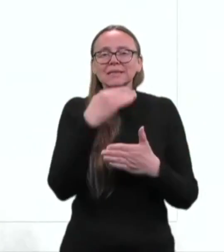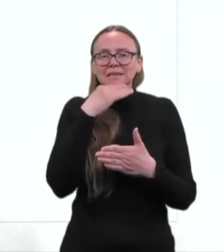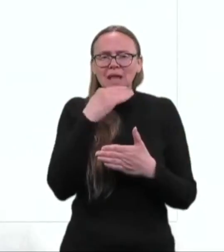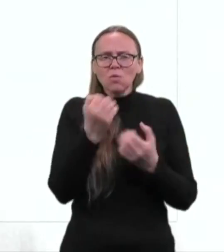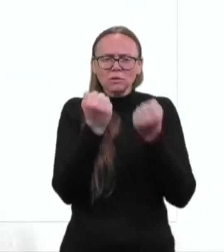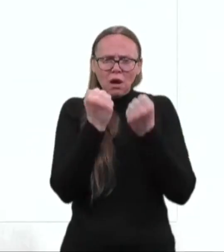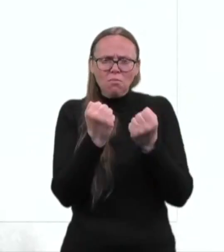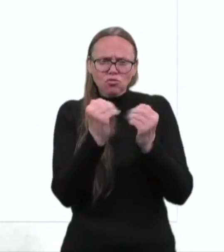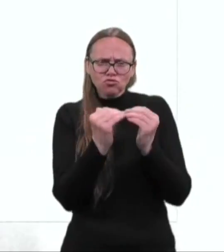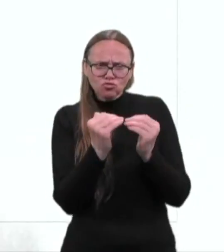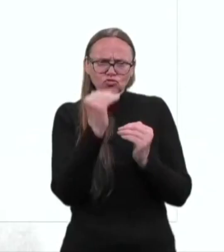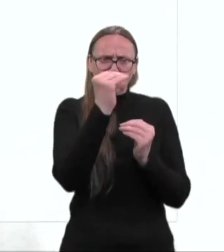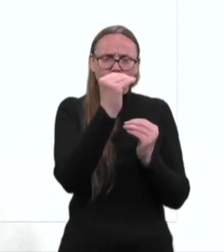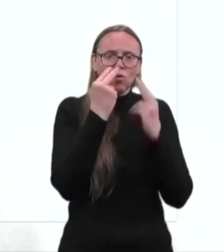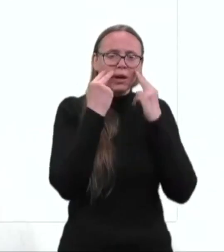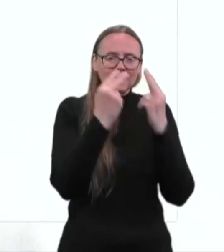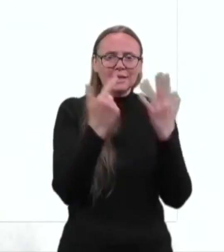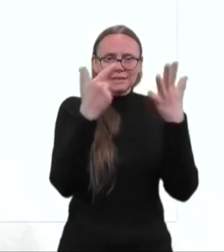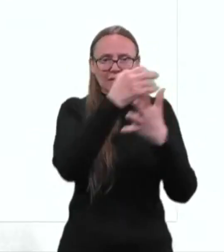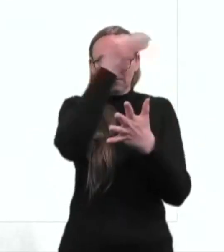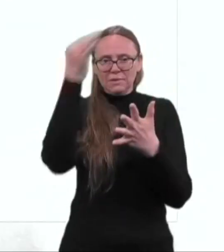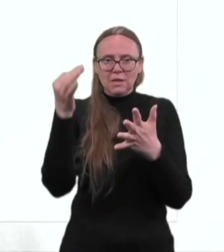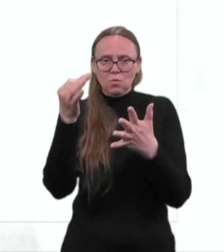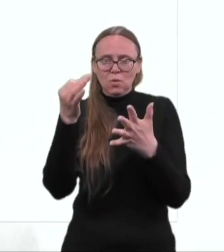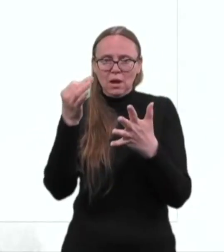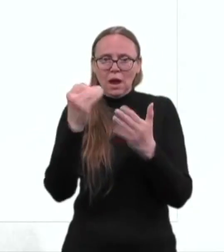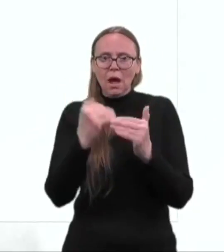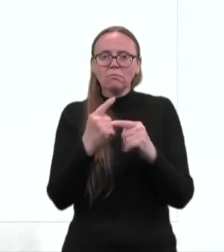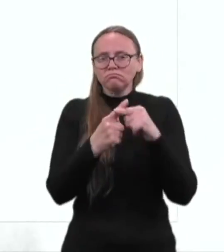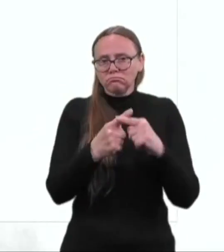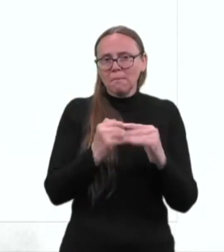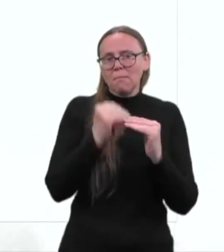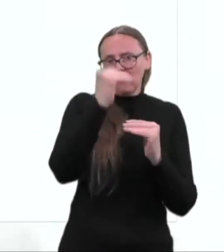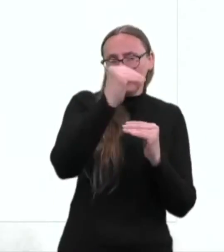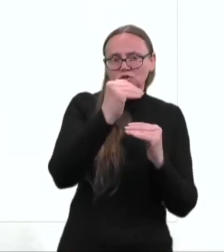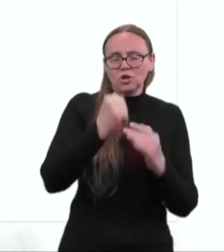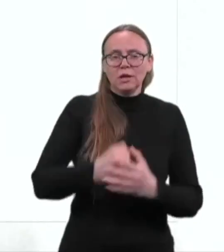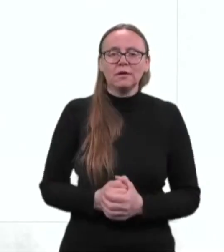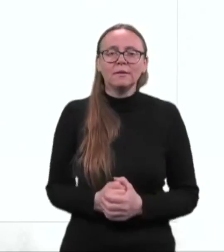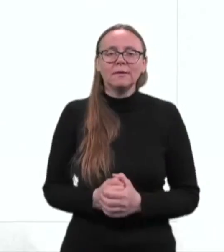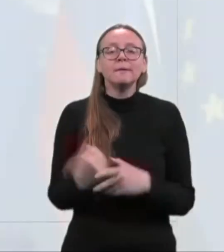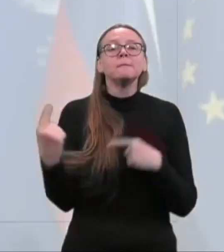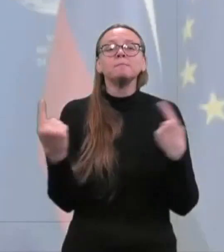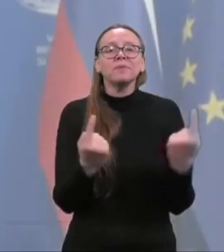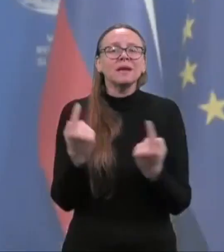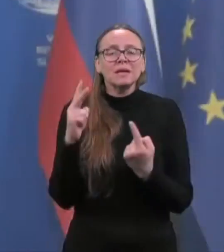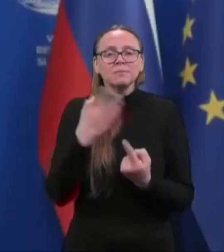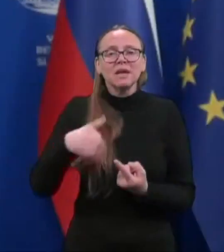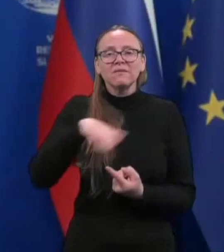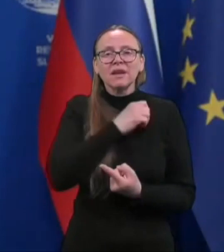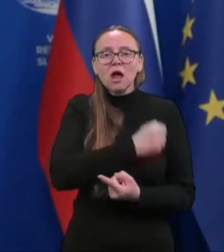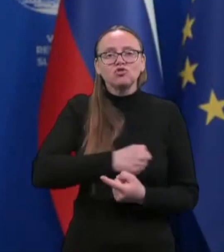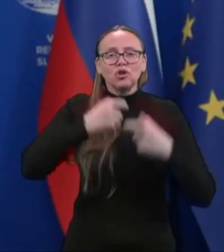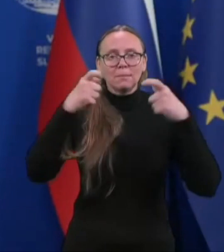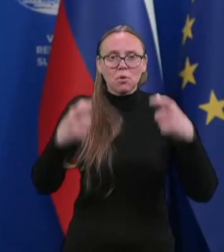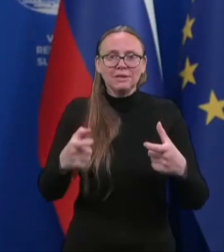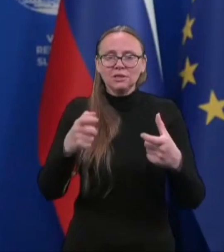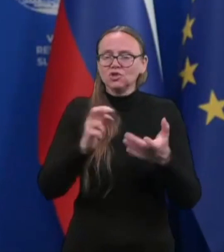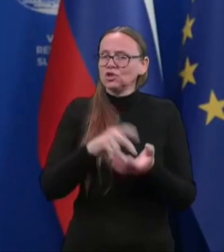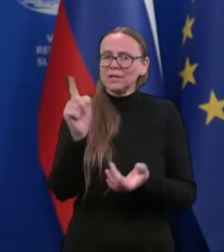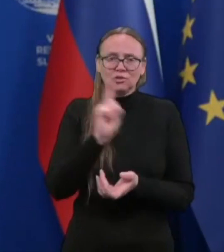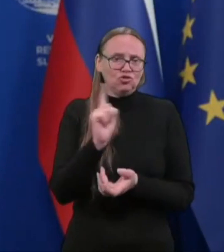izstopata, kar se tiče višine 7-dnevne incidence. Razmere v naših bolnišnicah se še